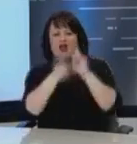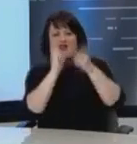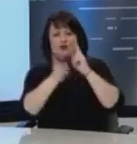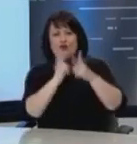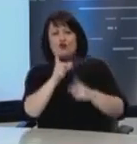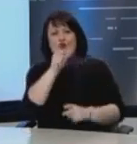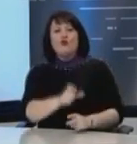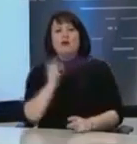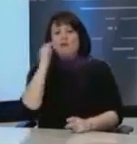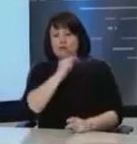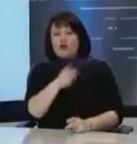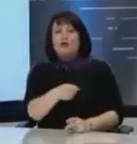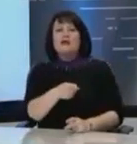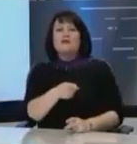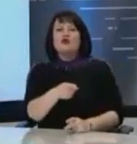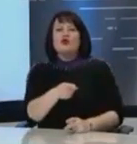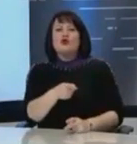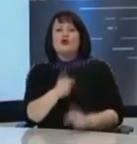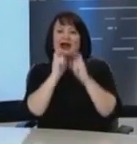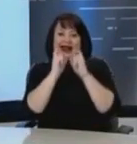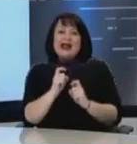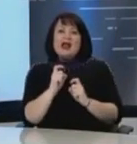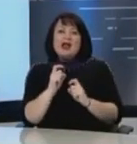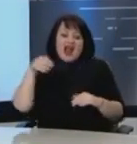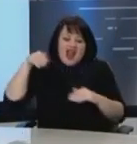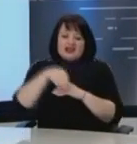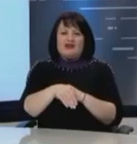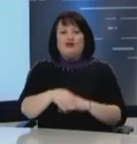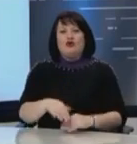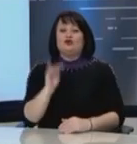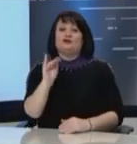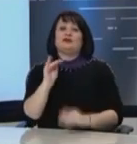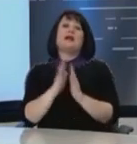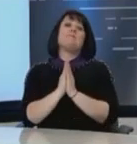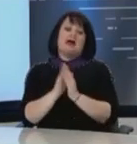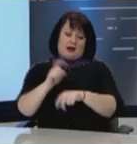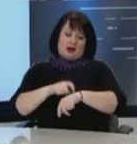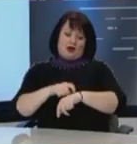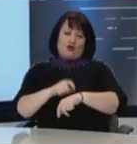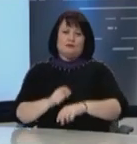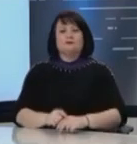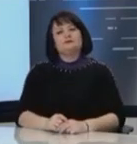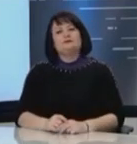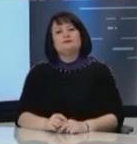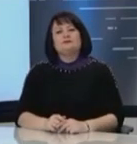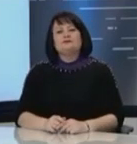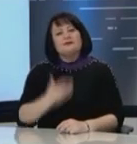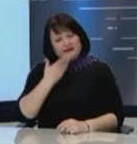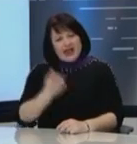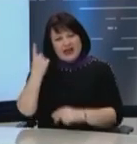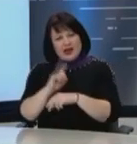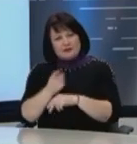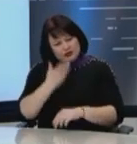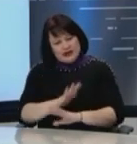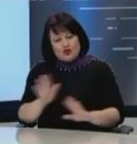Σας κατηγορούμε για το θεσμικό κατήφορο που σπρώχνετε τη χώρα. Παρακαλώ πολύ, σας κατηγορούμε για τις ευθείες... Ολοκληρώνω σε ένα